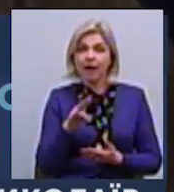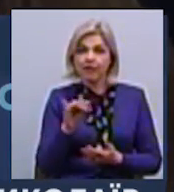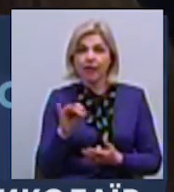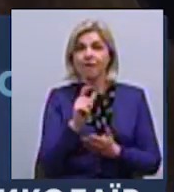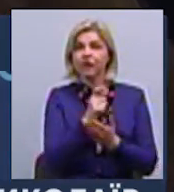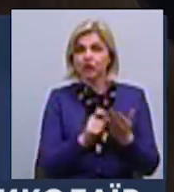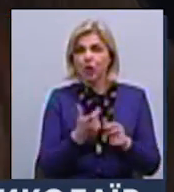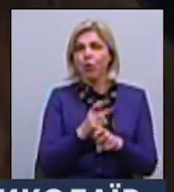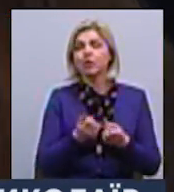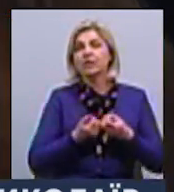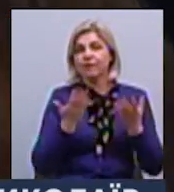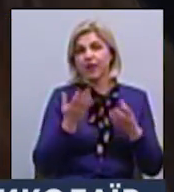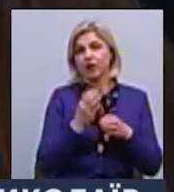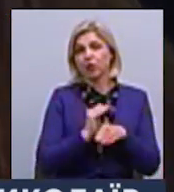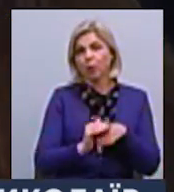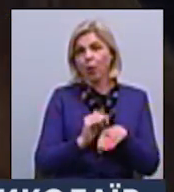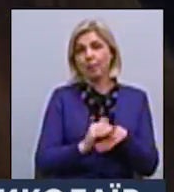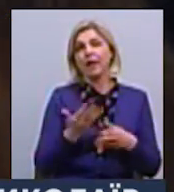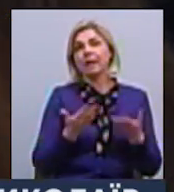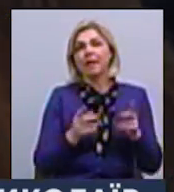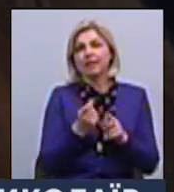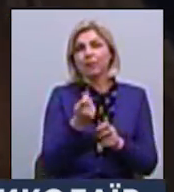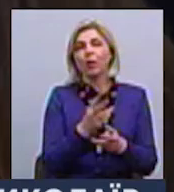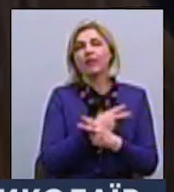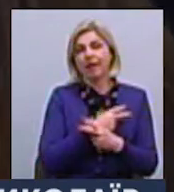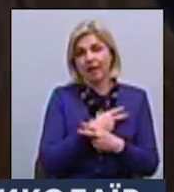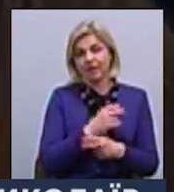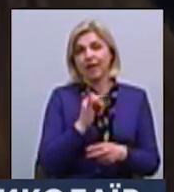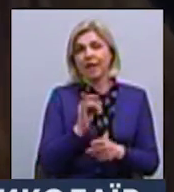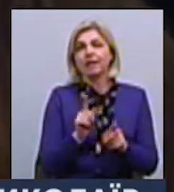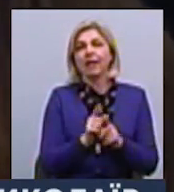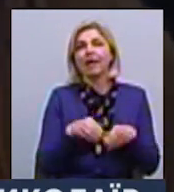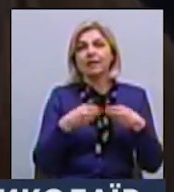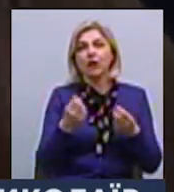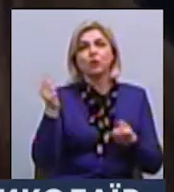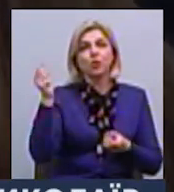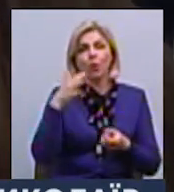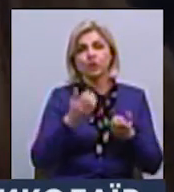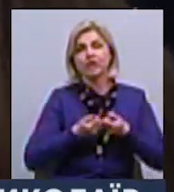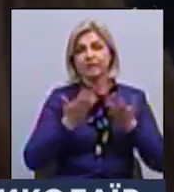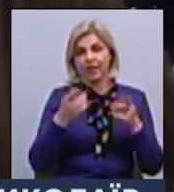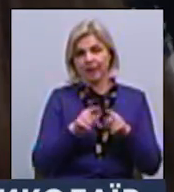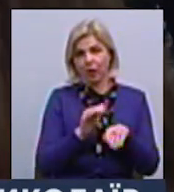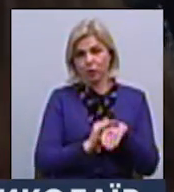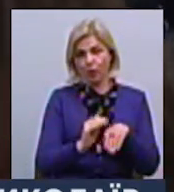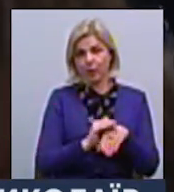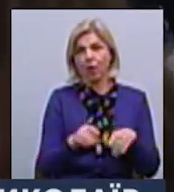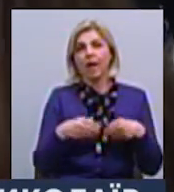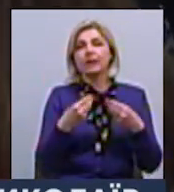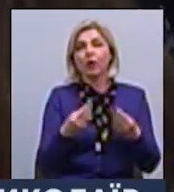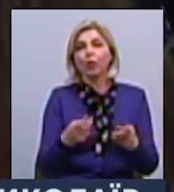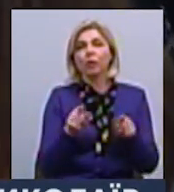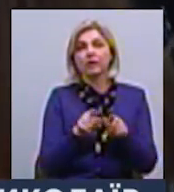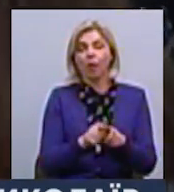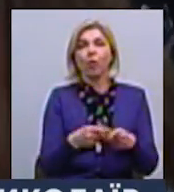Вони дуже світлі, дуже добрі, десь, можливо, наївні. Але вони несуть ось таке сонячне світло, таке добро. Несуть, напевно,